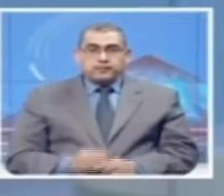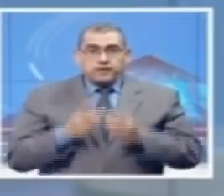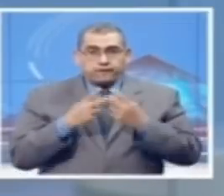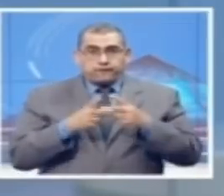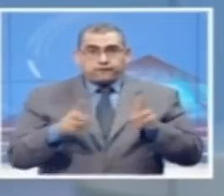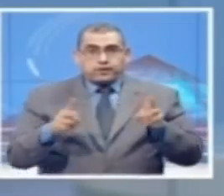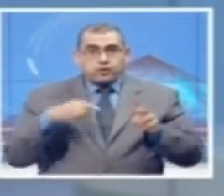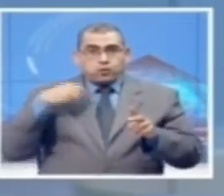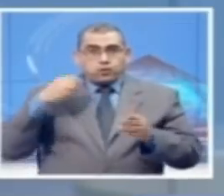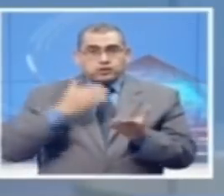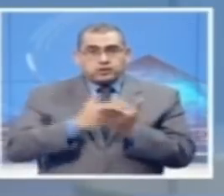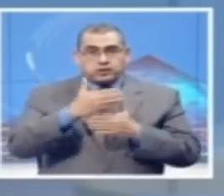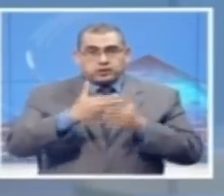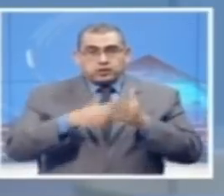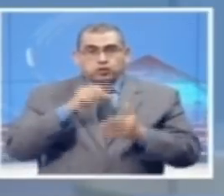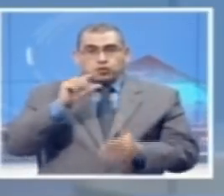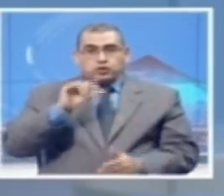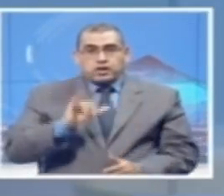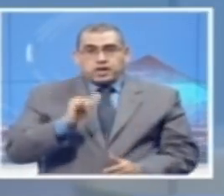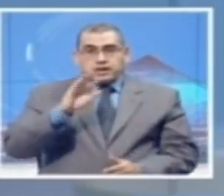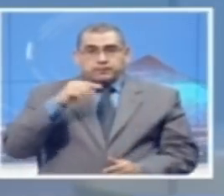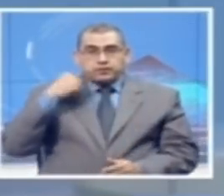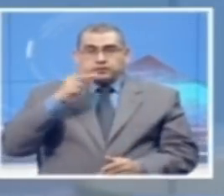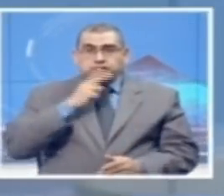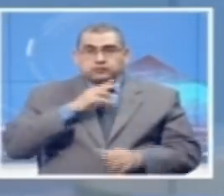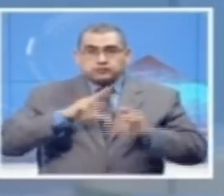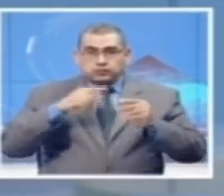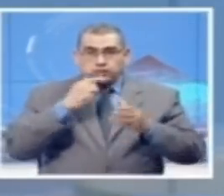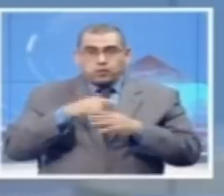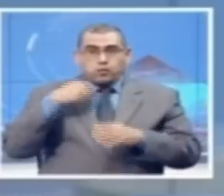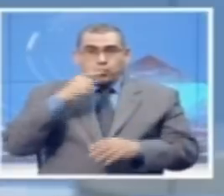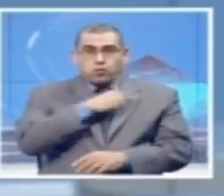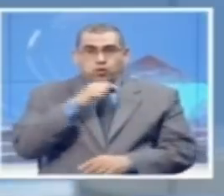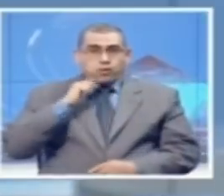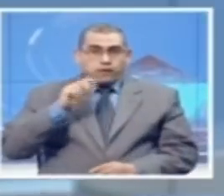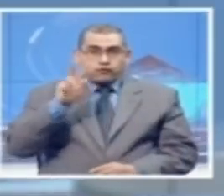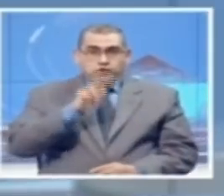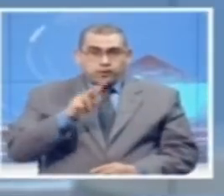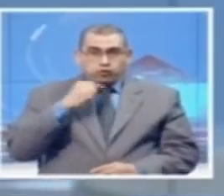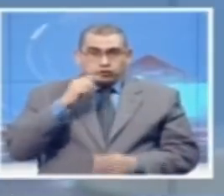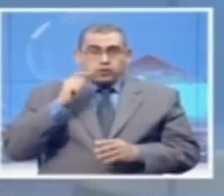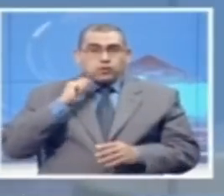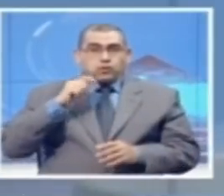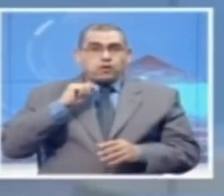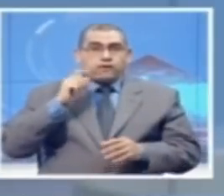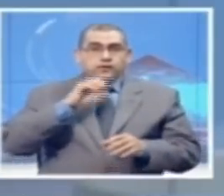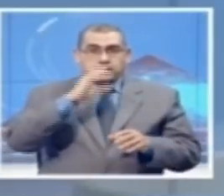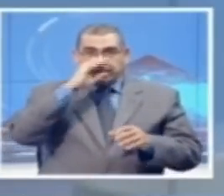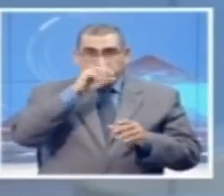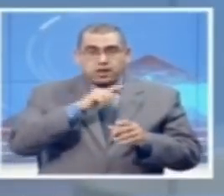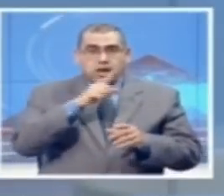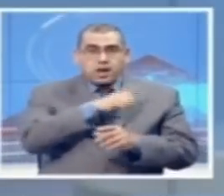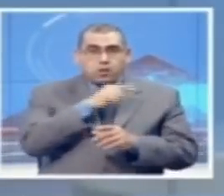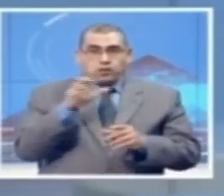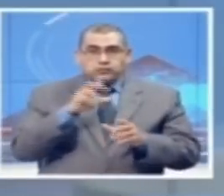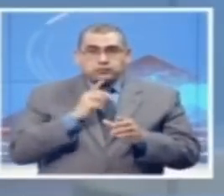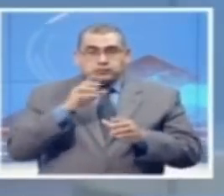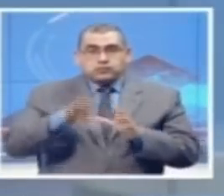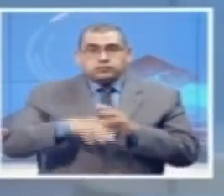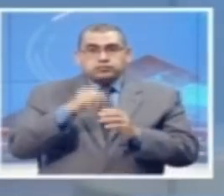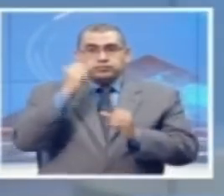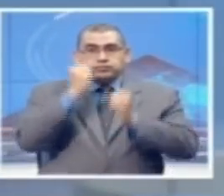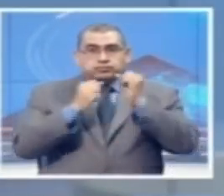افتتحت وزيرة البيئة دكتور ياسمين فؤاد ووزير التنمية المحلية اللواء محمود شعراوي ومحافظ الجيزة اللواء أحمد راشد المحطة